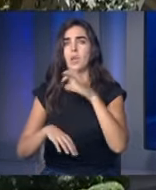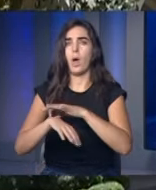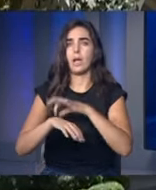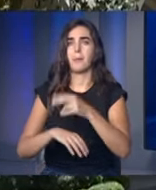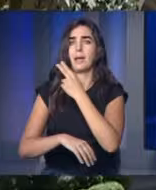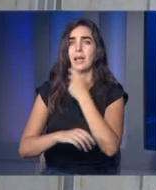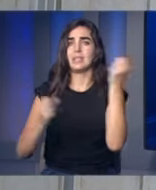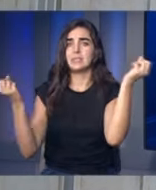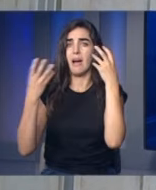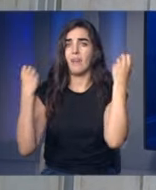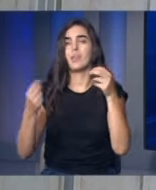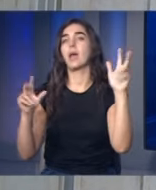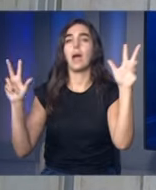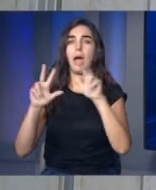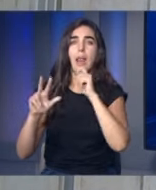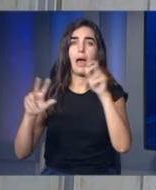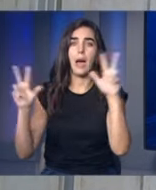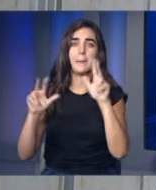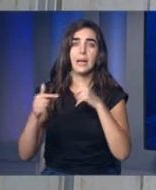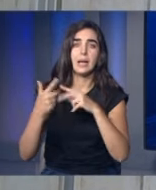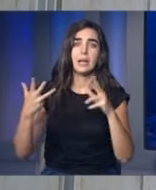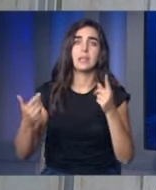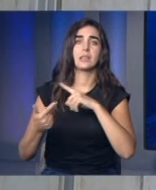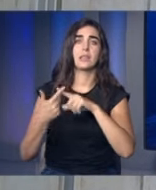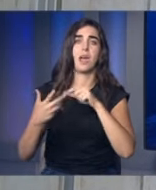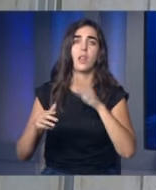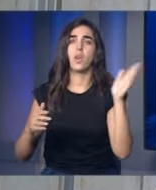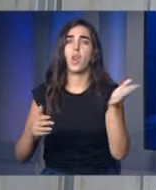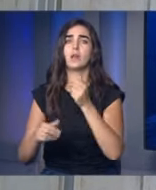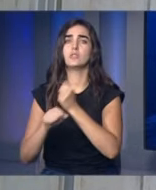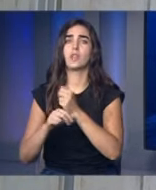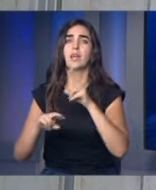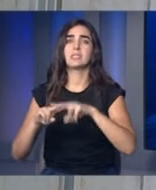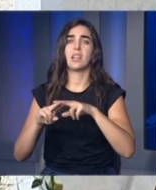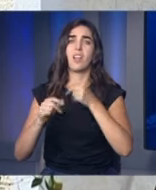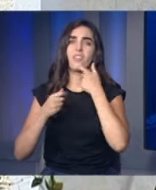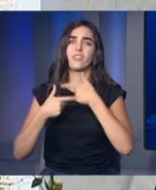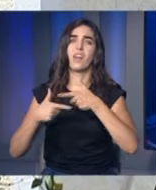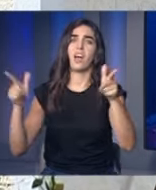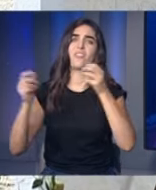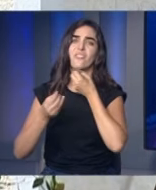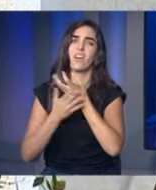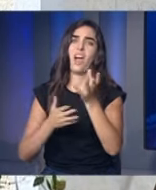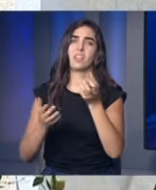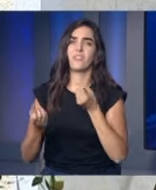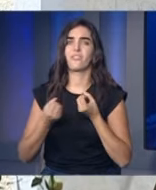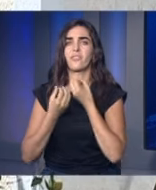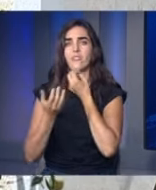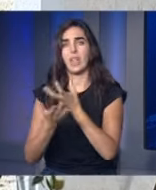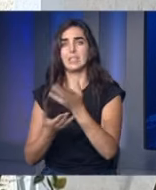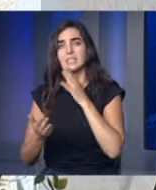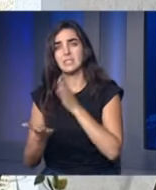المدنيين والمساحات الزراعية والطواقم الإسعافية والإعلاميين. وعلى رغم هذه الانتهاكات